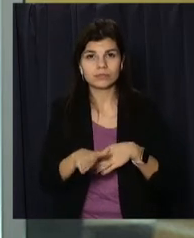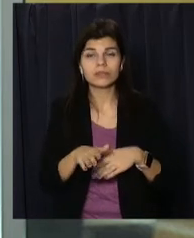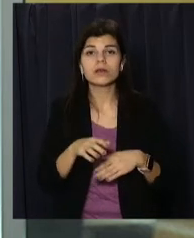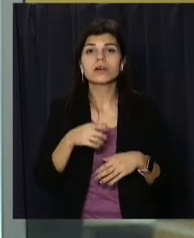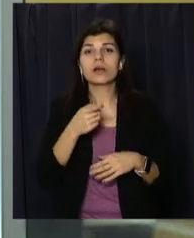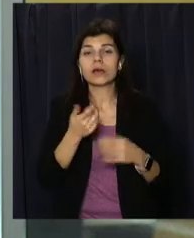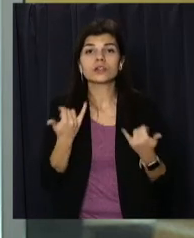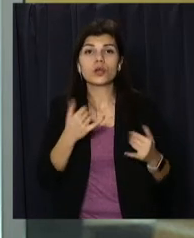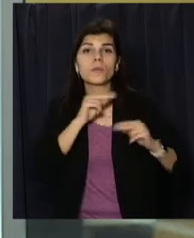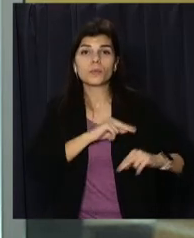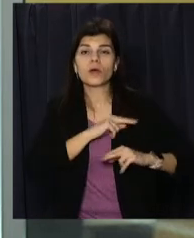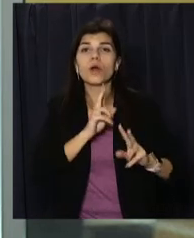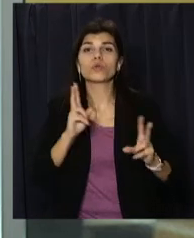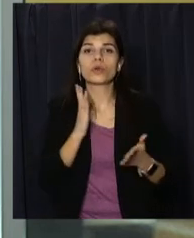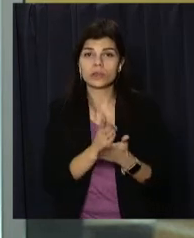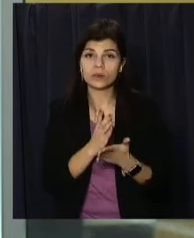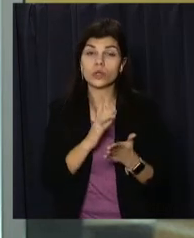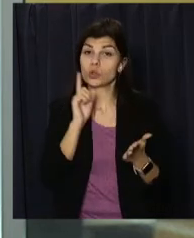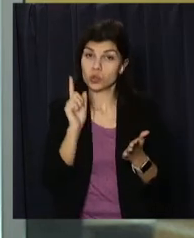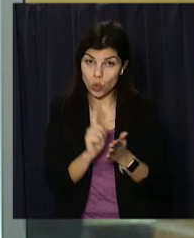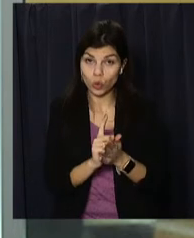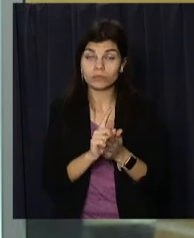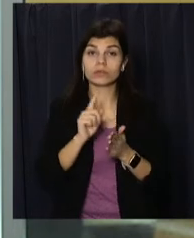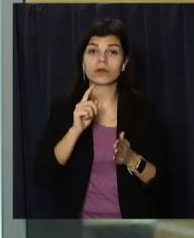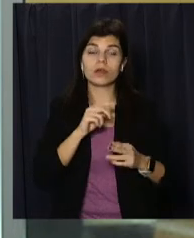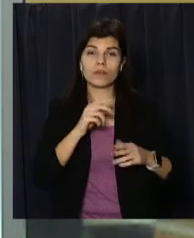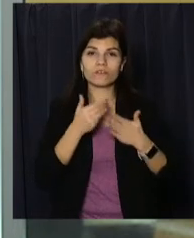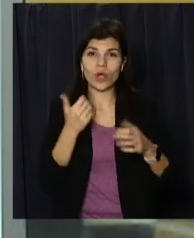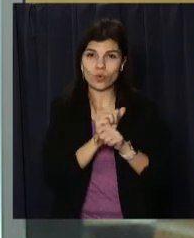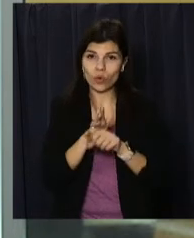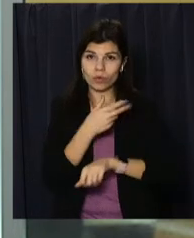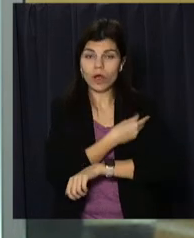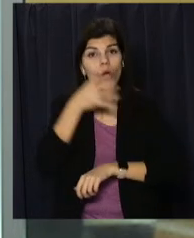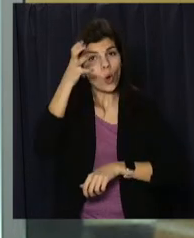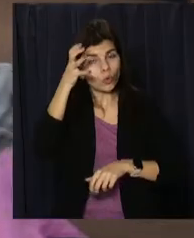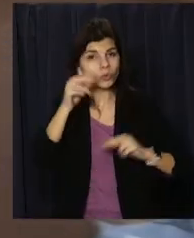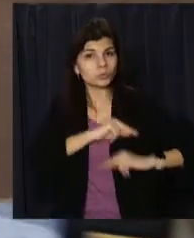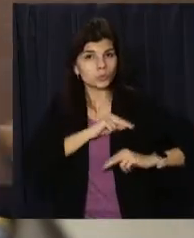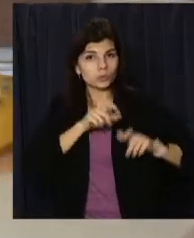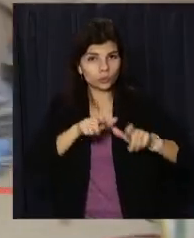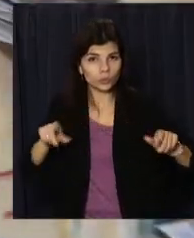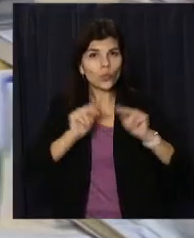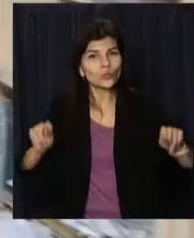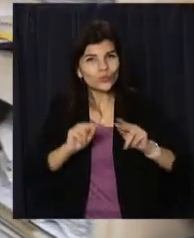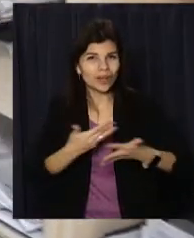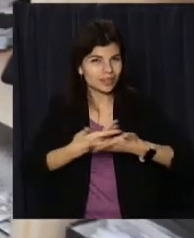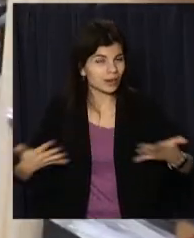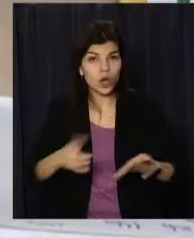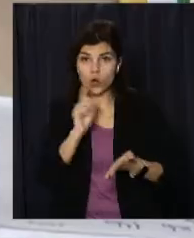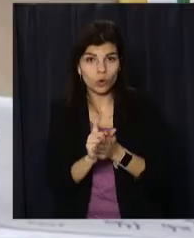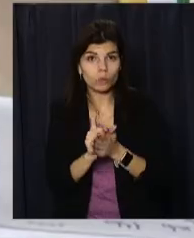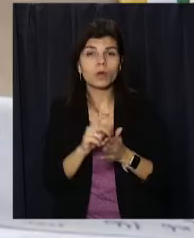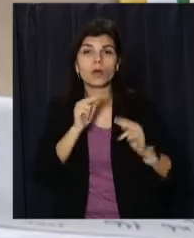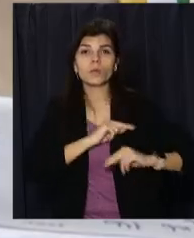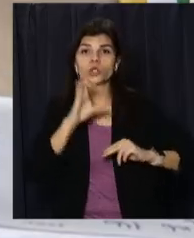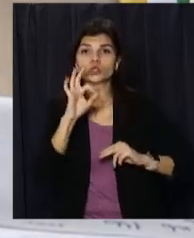організацій, співробітники яких мають обов'язково вакцинуватися від ковід. Крім освітян та держслужбовців, імунізуватися зобов'язані